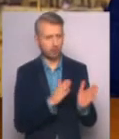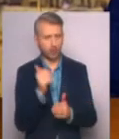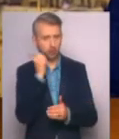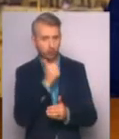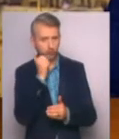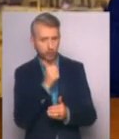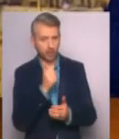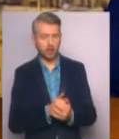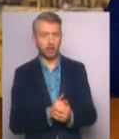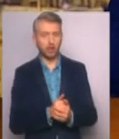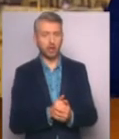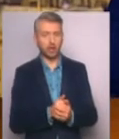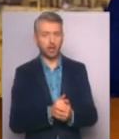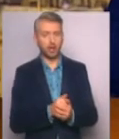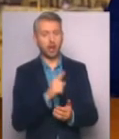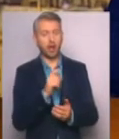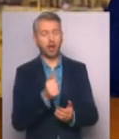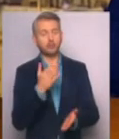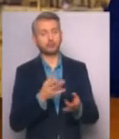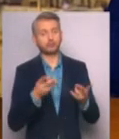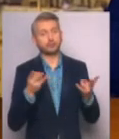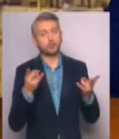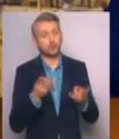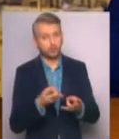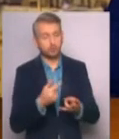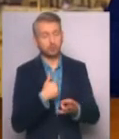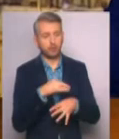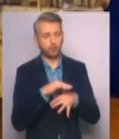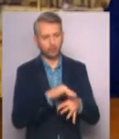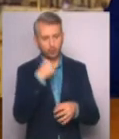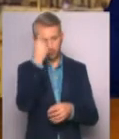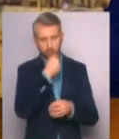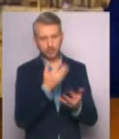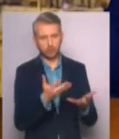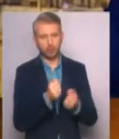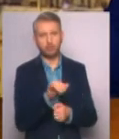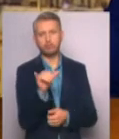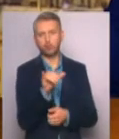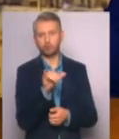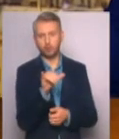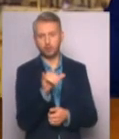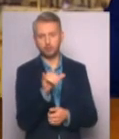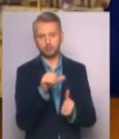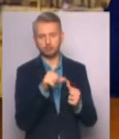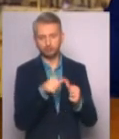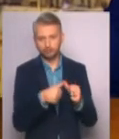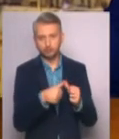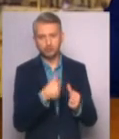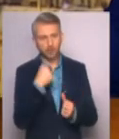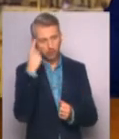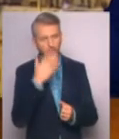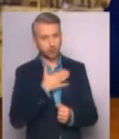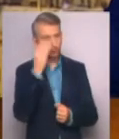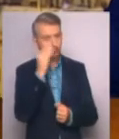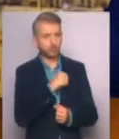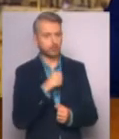тиждень. За особливими потребами я проводжу особистий прийом по суботам. Я думаю, що це, на мою думку,